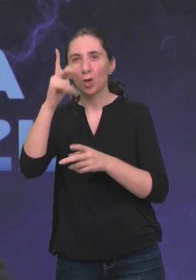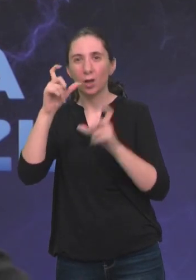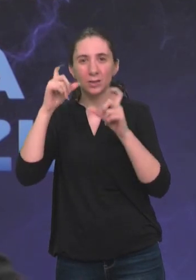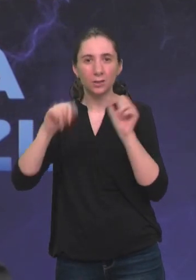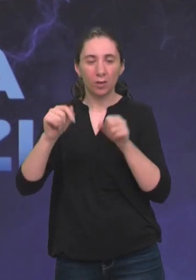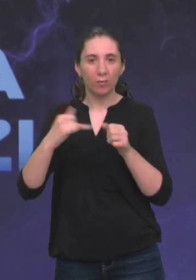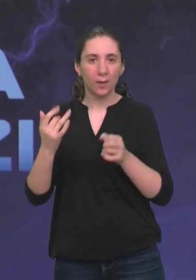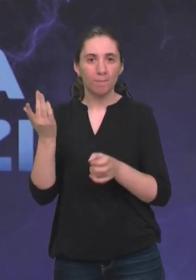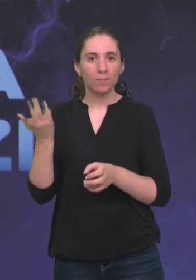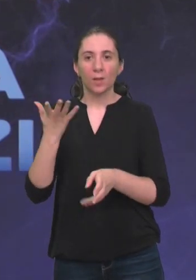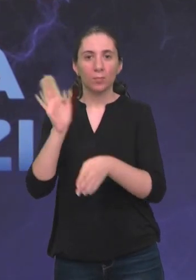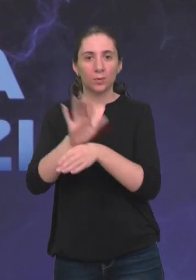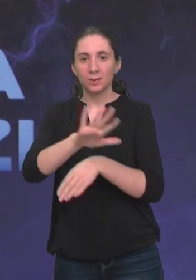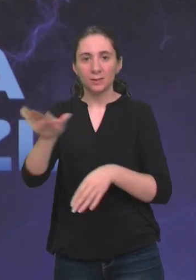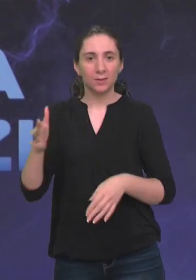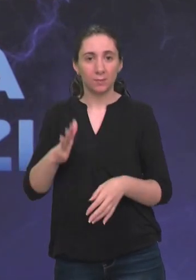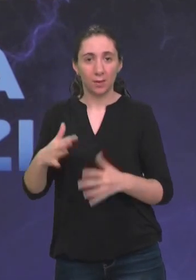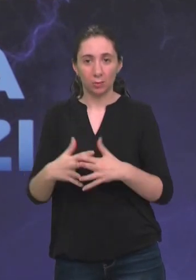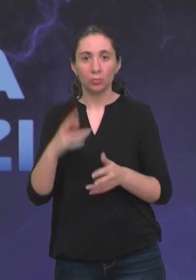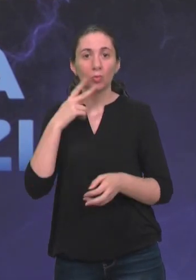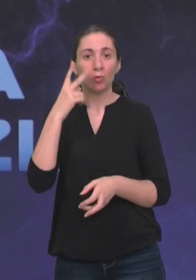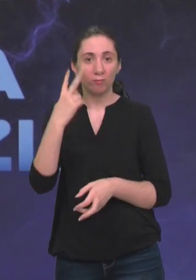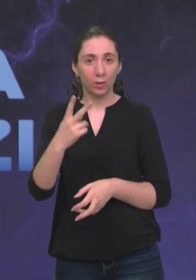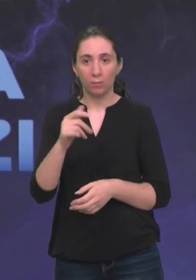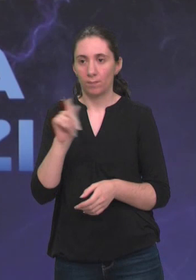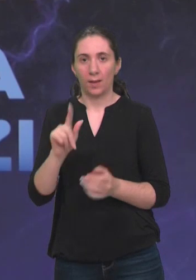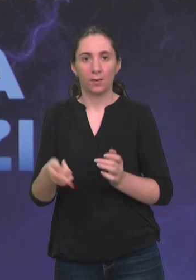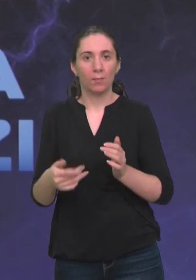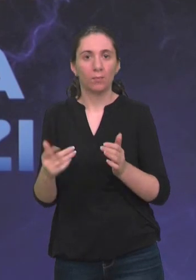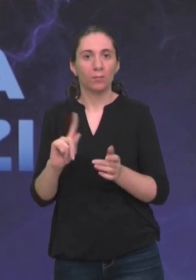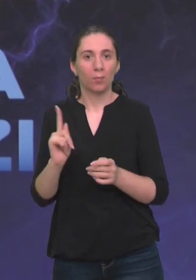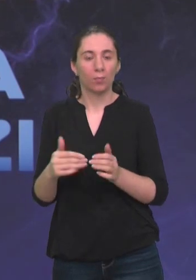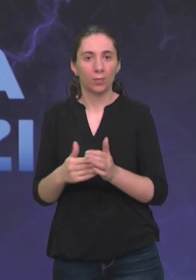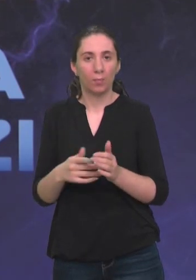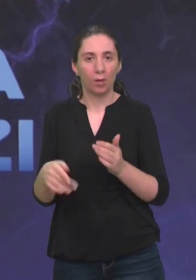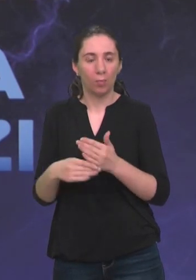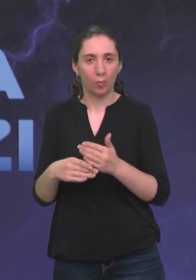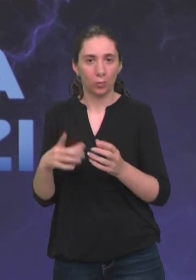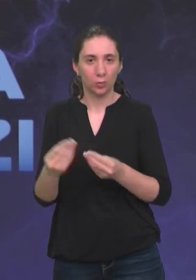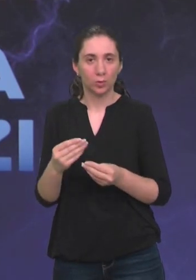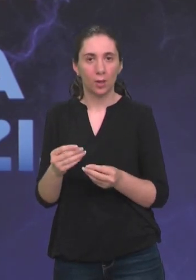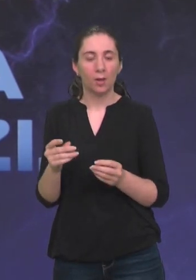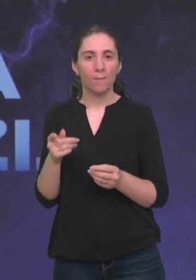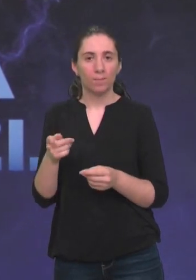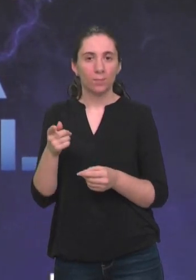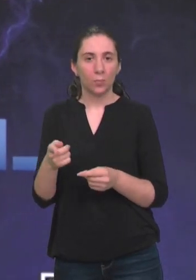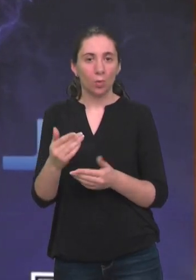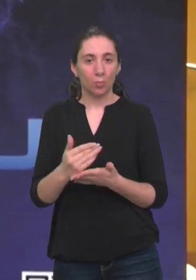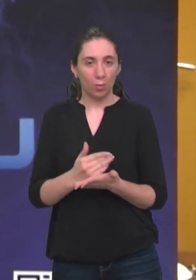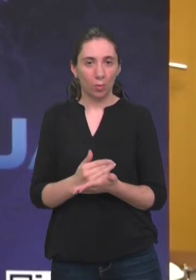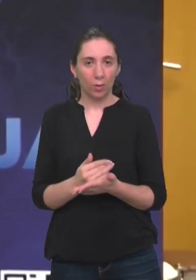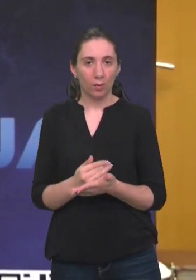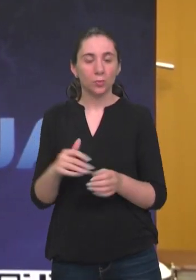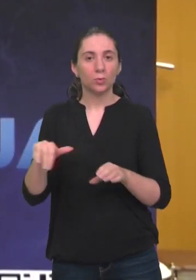bila predstavljena svim drugim građanima koji vide i to ne treba im pomoć oko toga. Tako da su benefiti tog programa nevjerojatni. Kroz program